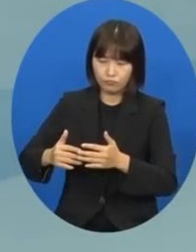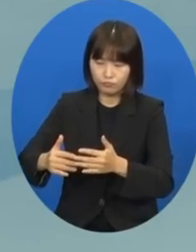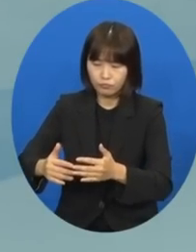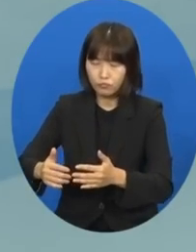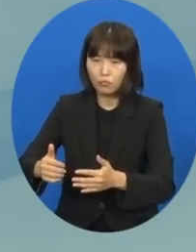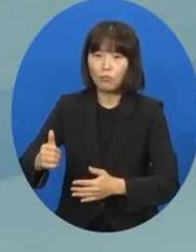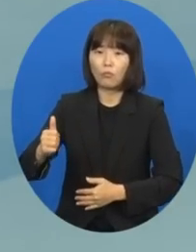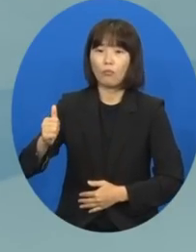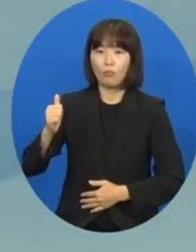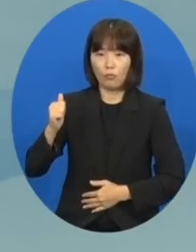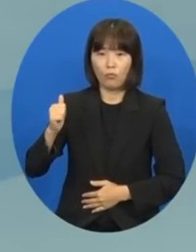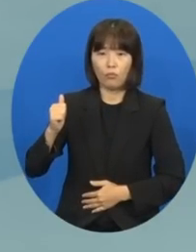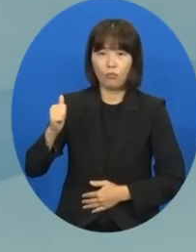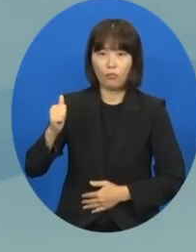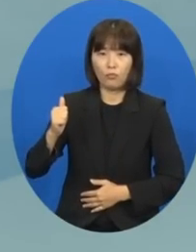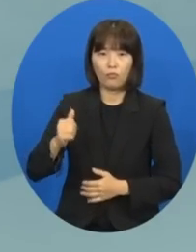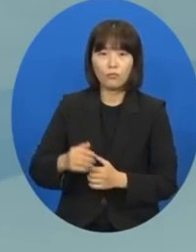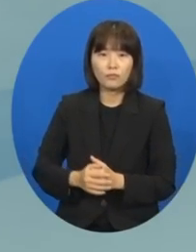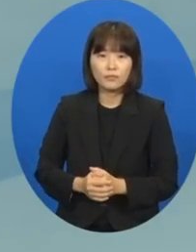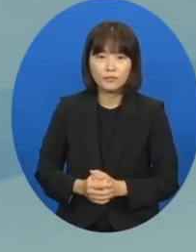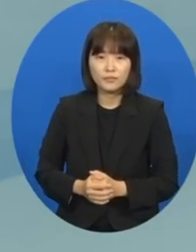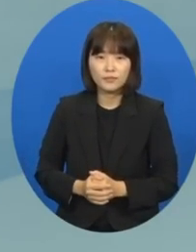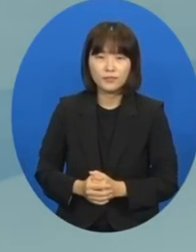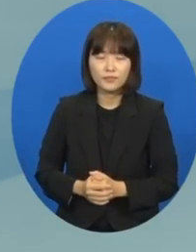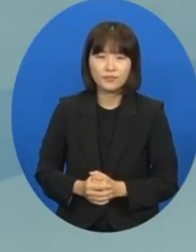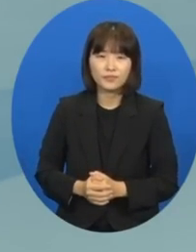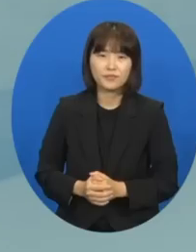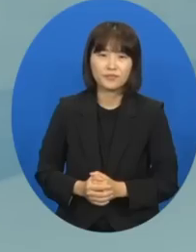우리 남자들도 배가 나오면 약간 뒤가